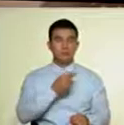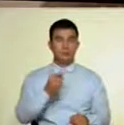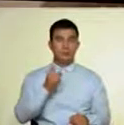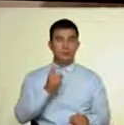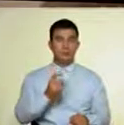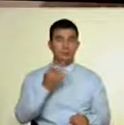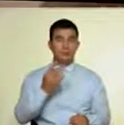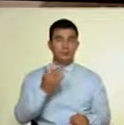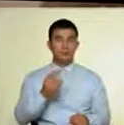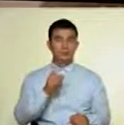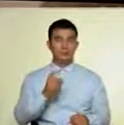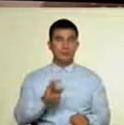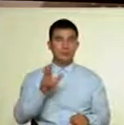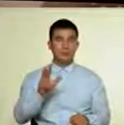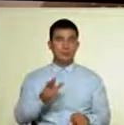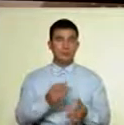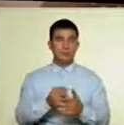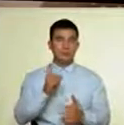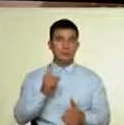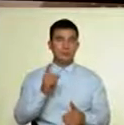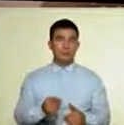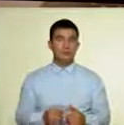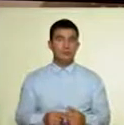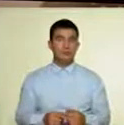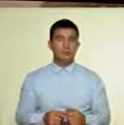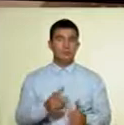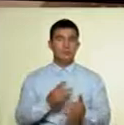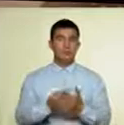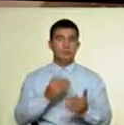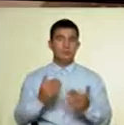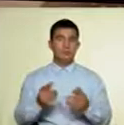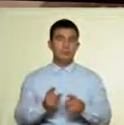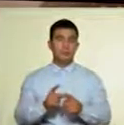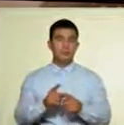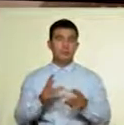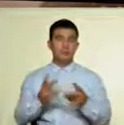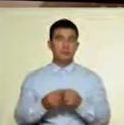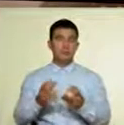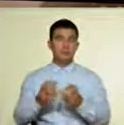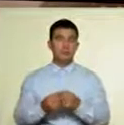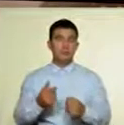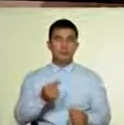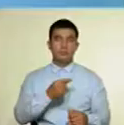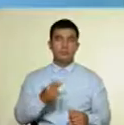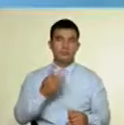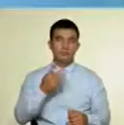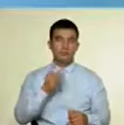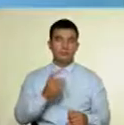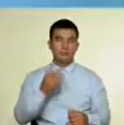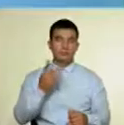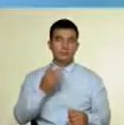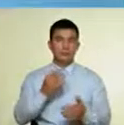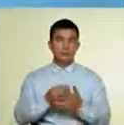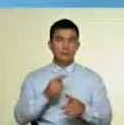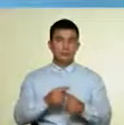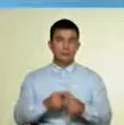x ning kubi va x. Bularni ham, demak, yig'indi ko'rinishida minus x ning 4-chi darajasi